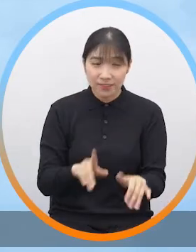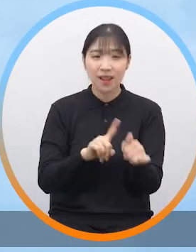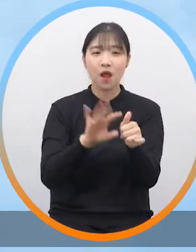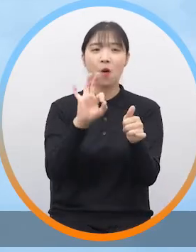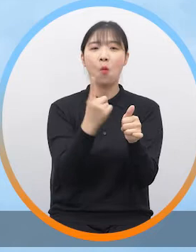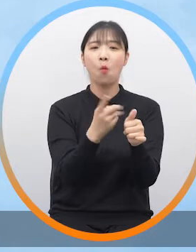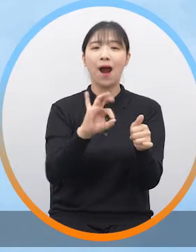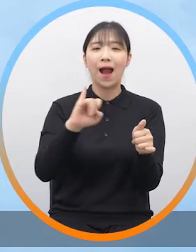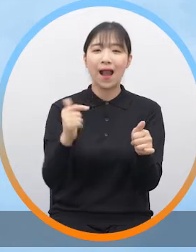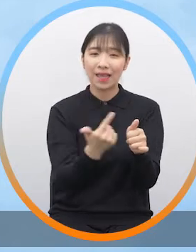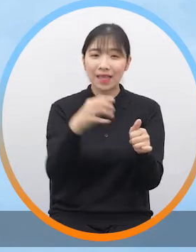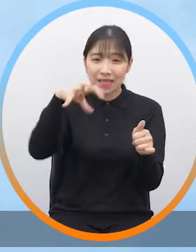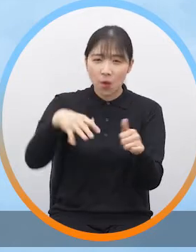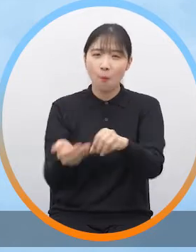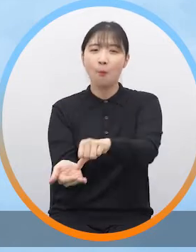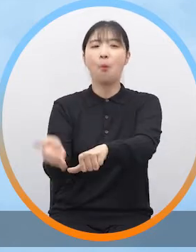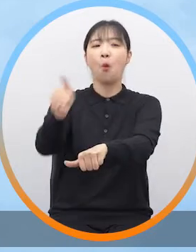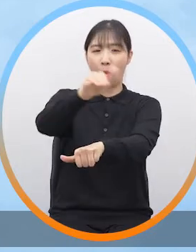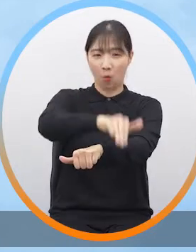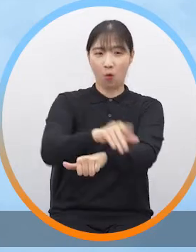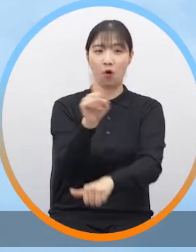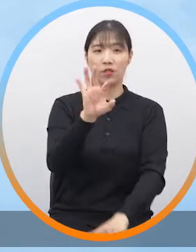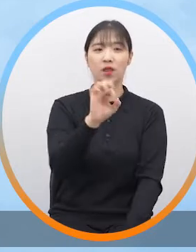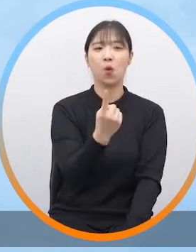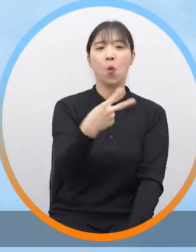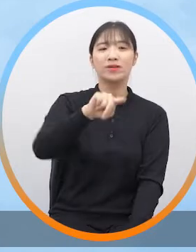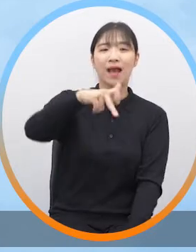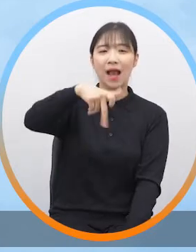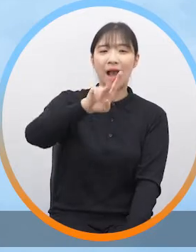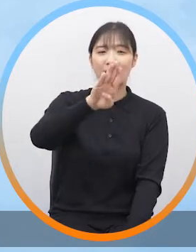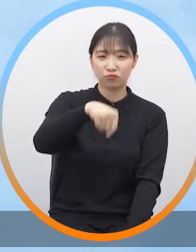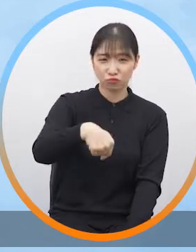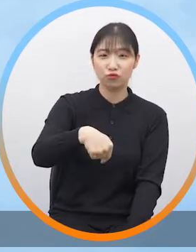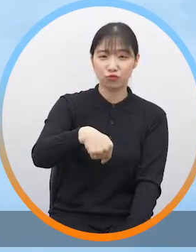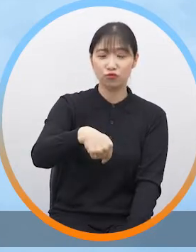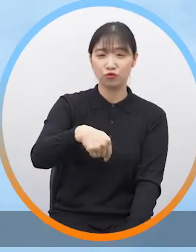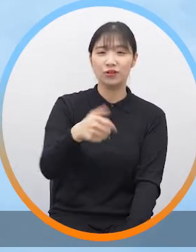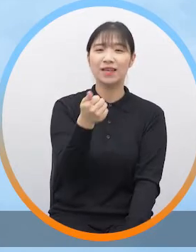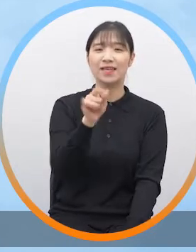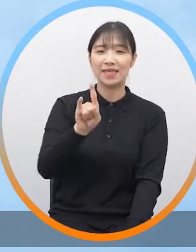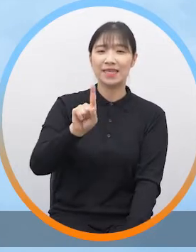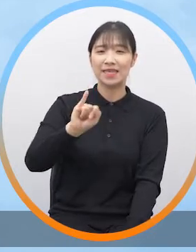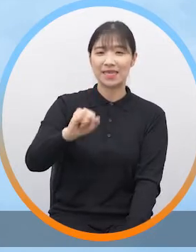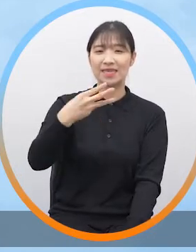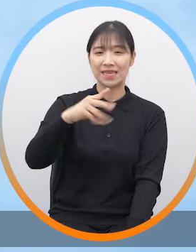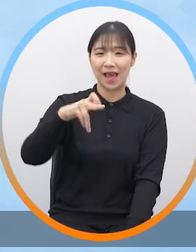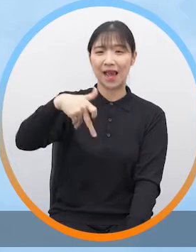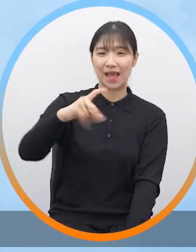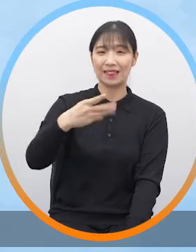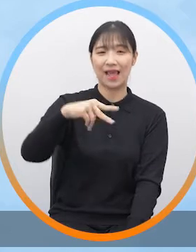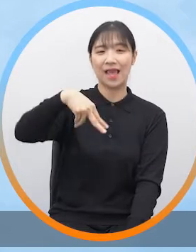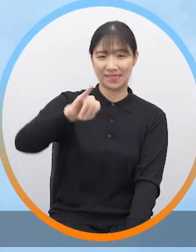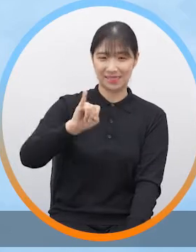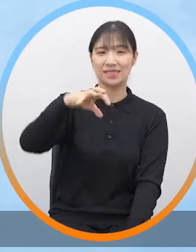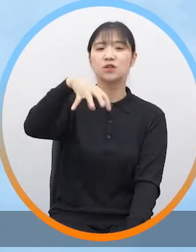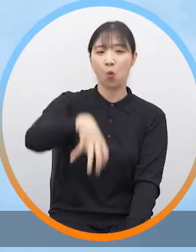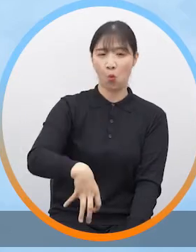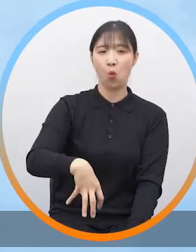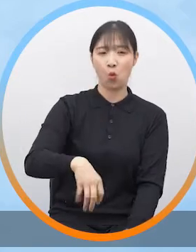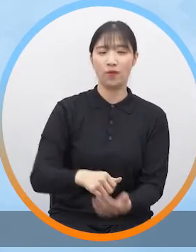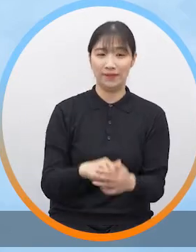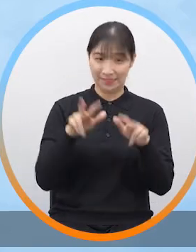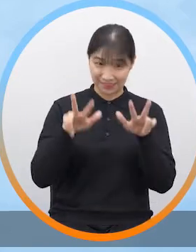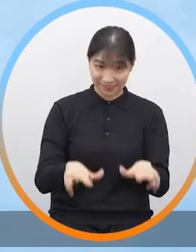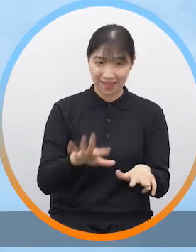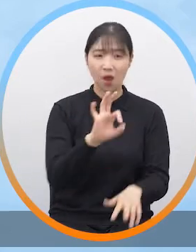왕인 박사의 묘라고 하는 것이 일본 오사카부 대판부죠 히라가타시 매방시라고 하는 곳이 있습니다.